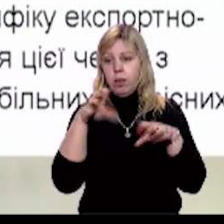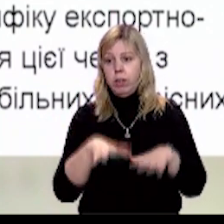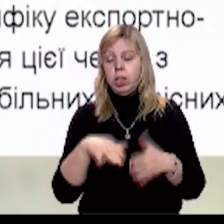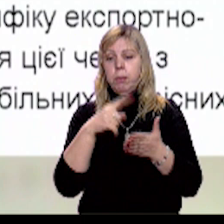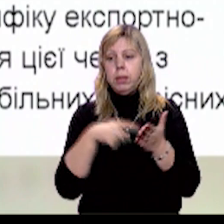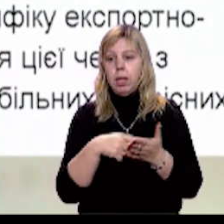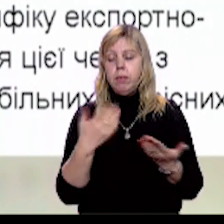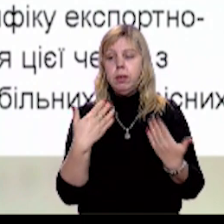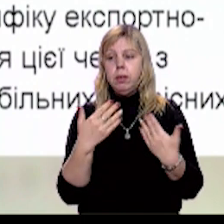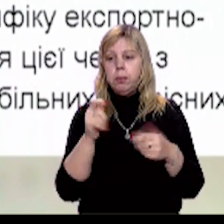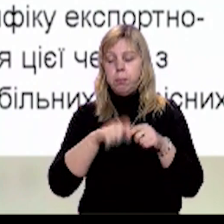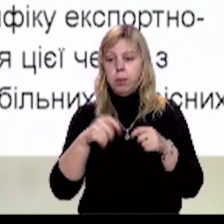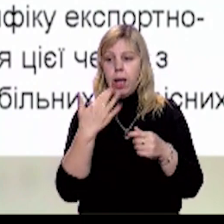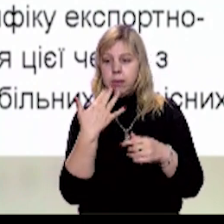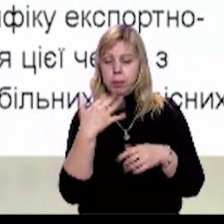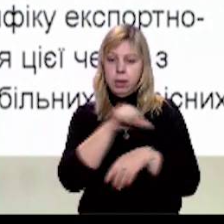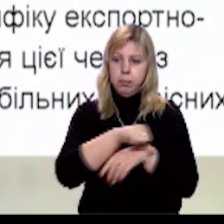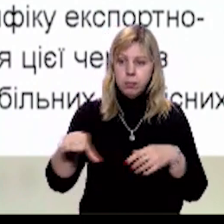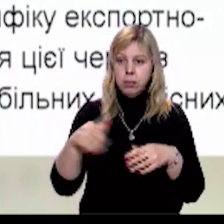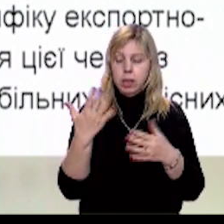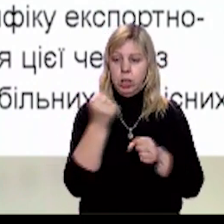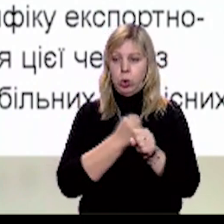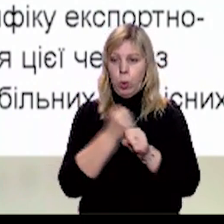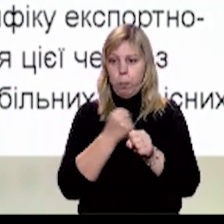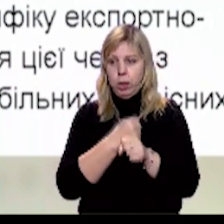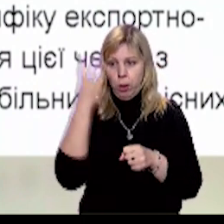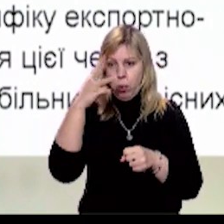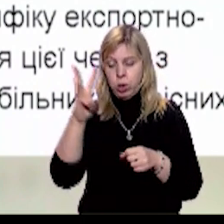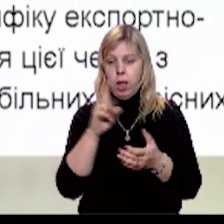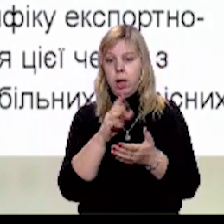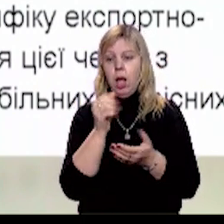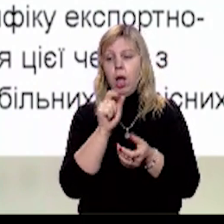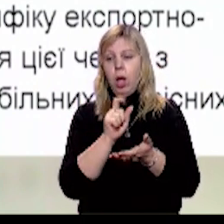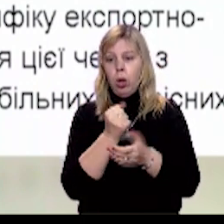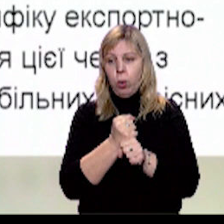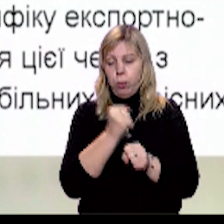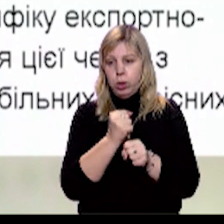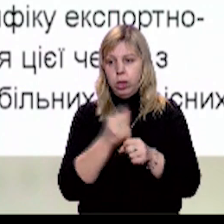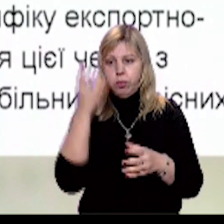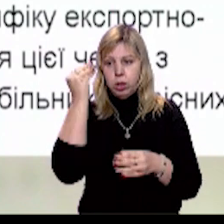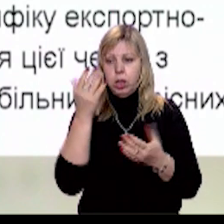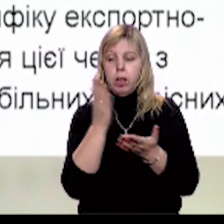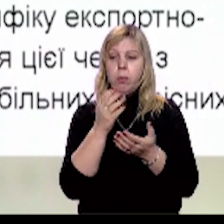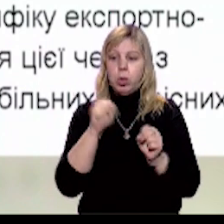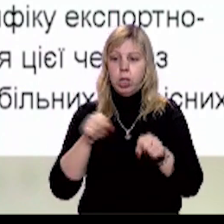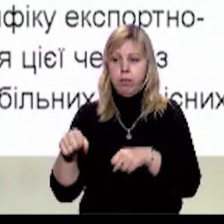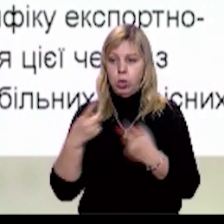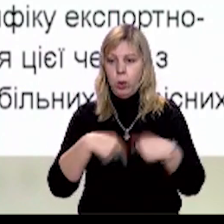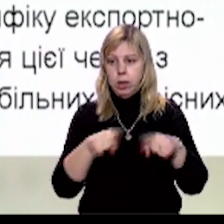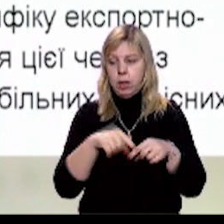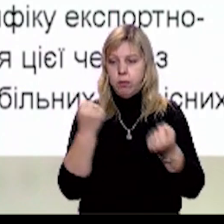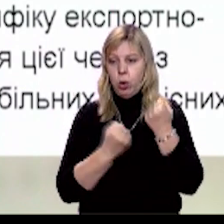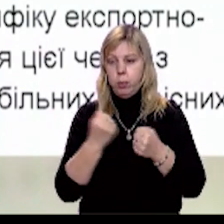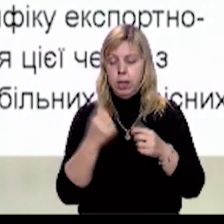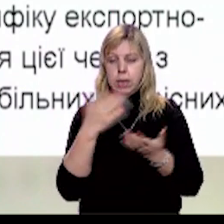місцеву специфіку експортно-імпортних операцій і розробити модель функціонування цієї черги з урахуванням існуючих можливостей організації